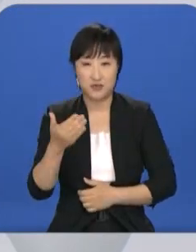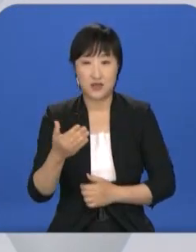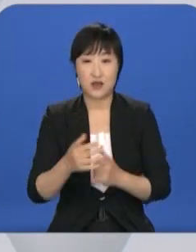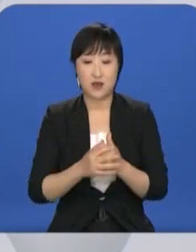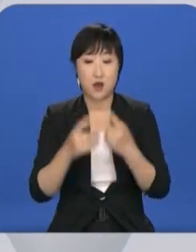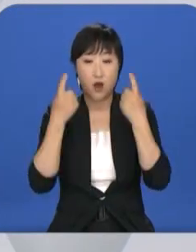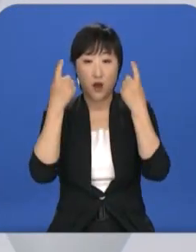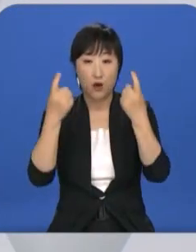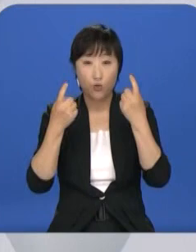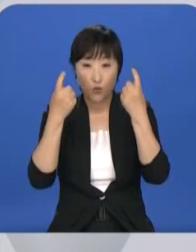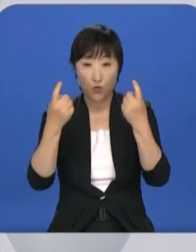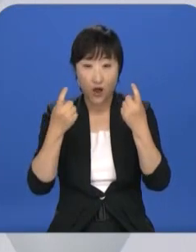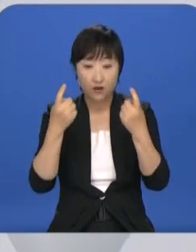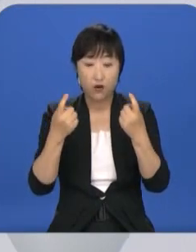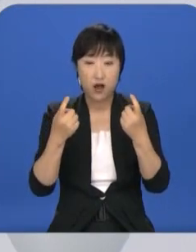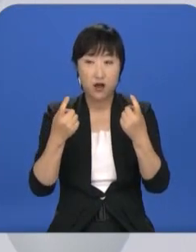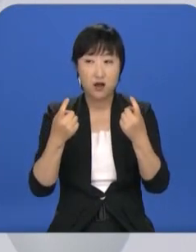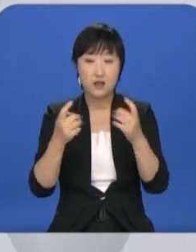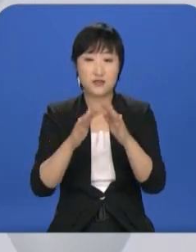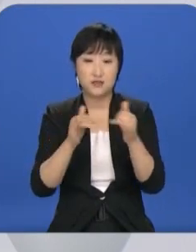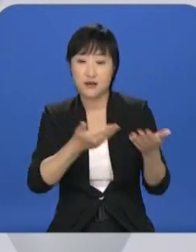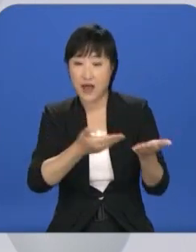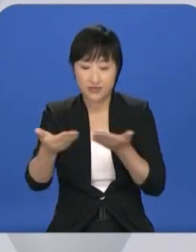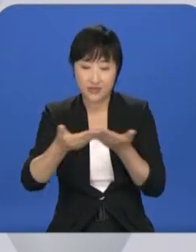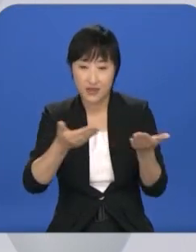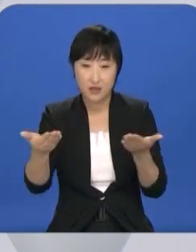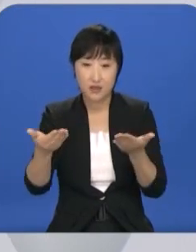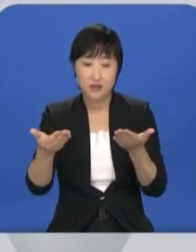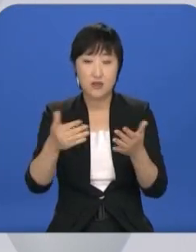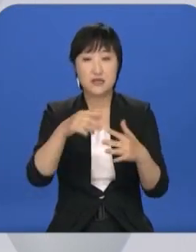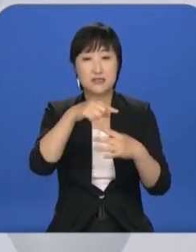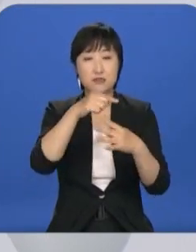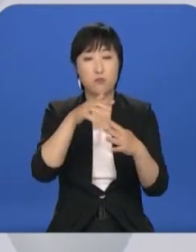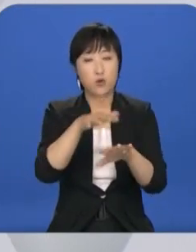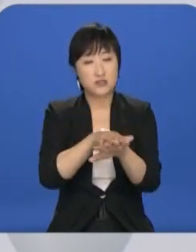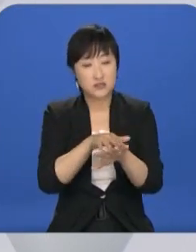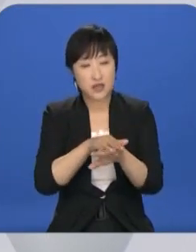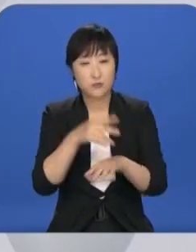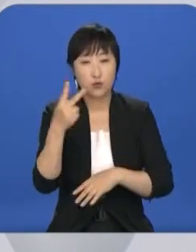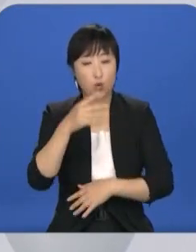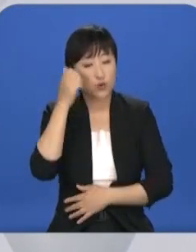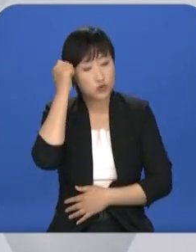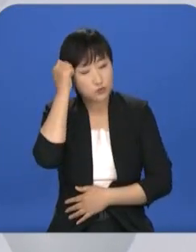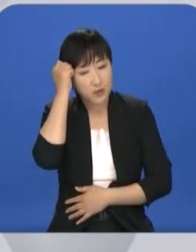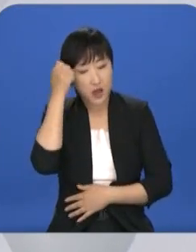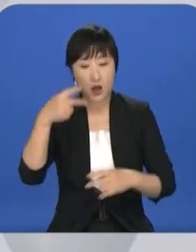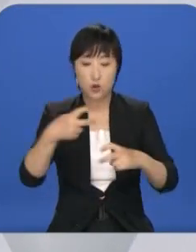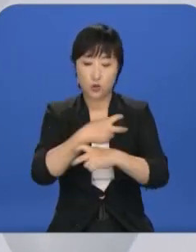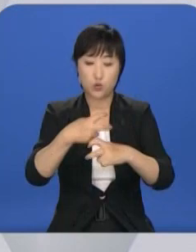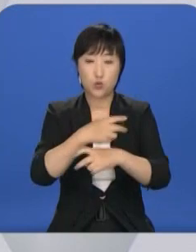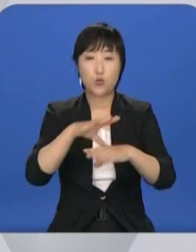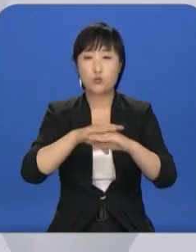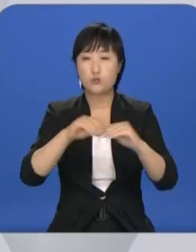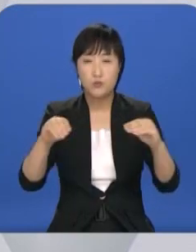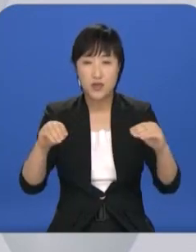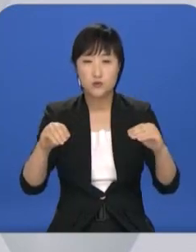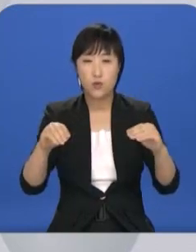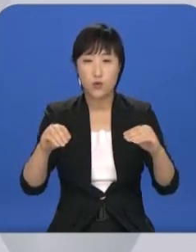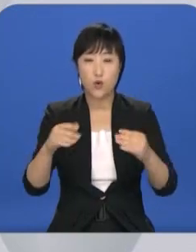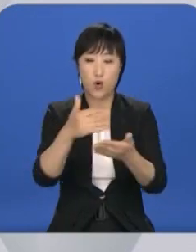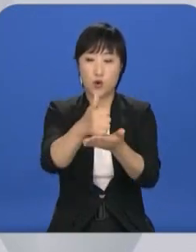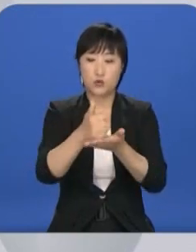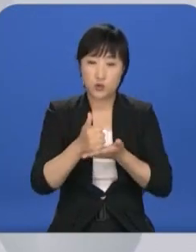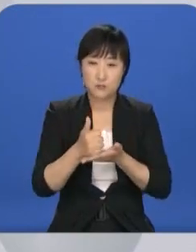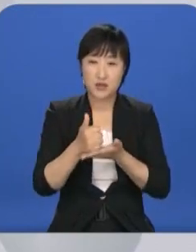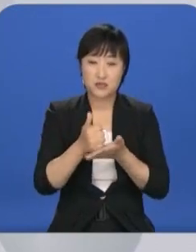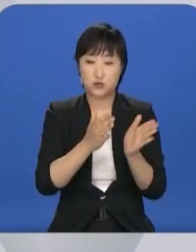우선 관광 종사자 친절 교육, 안내 시스템 확충, 숙박 및 교통 불편 해소 등